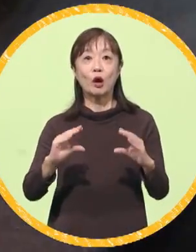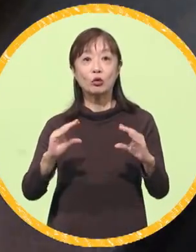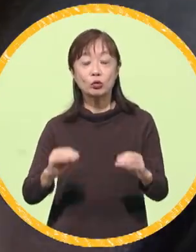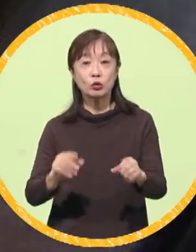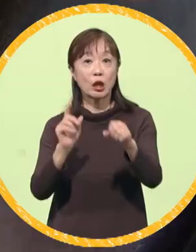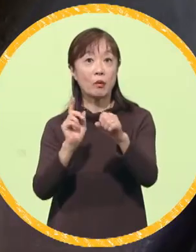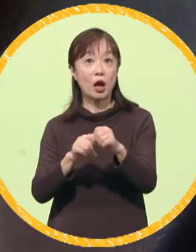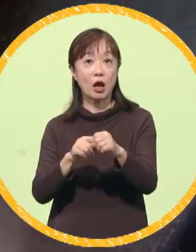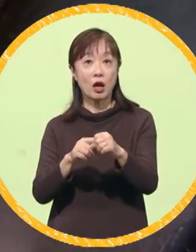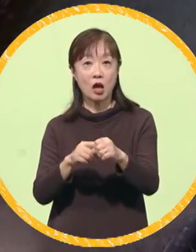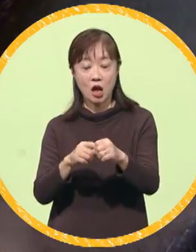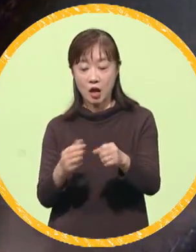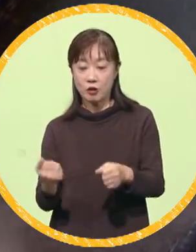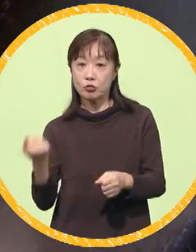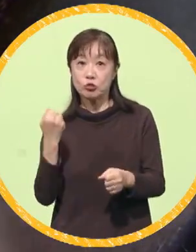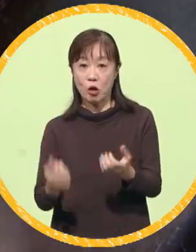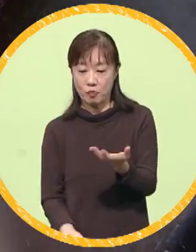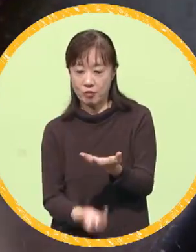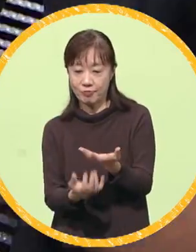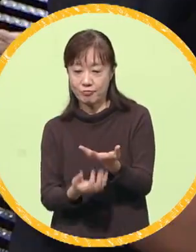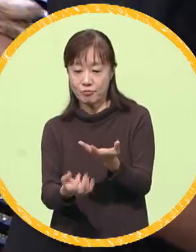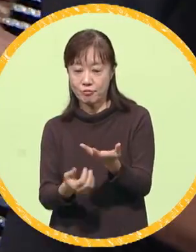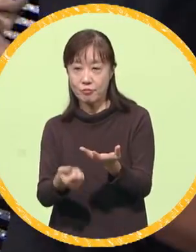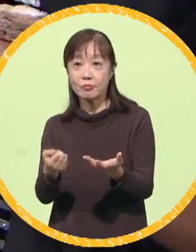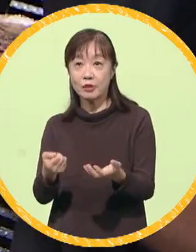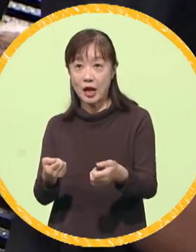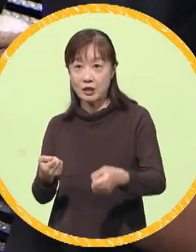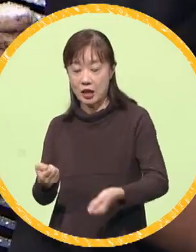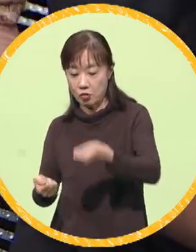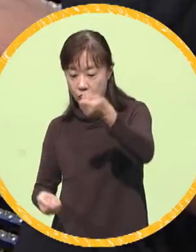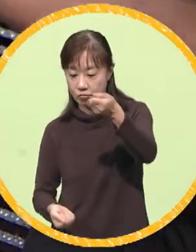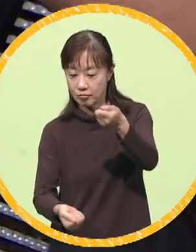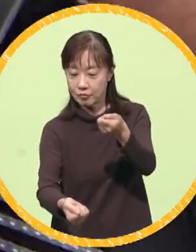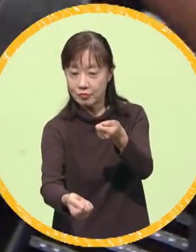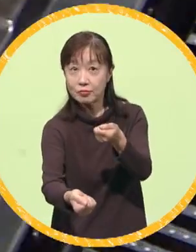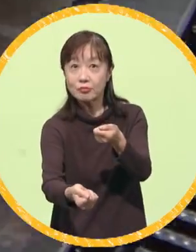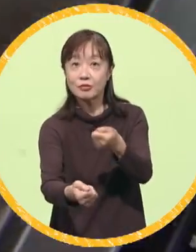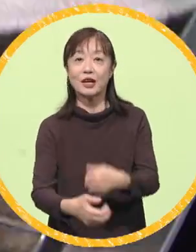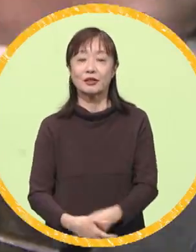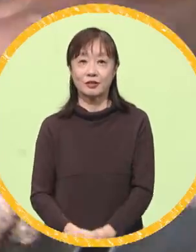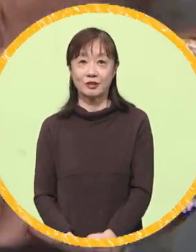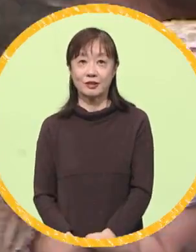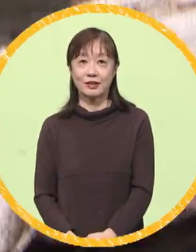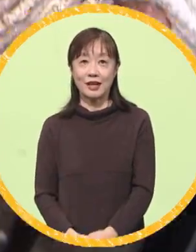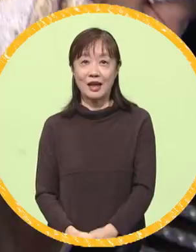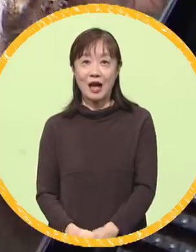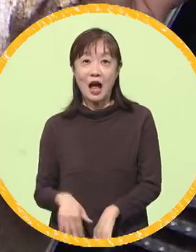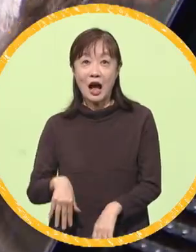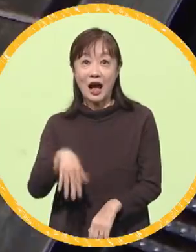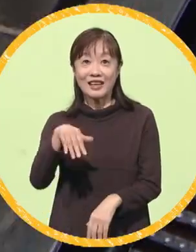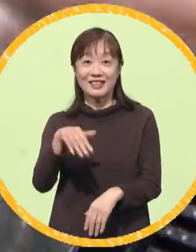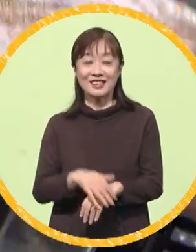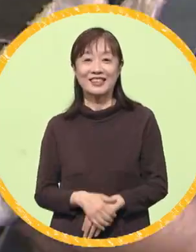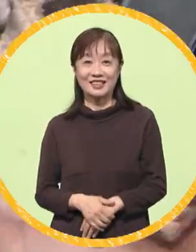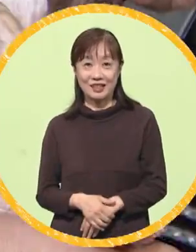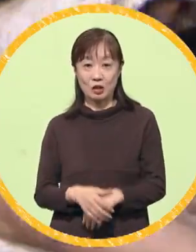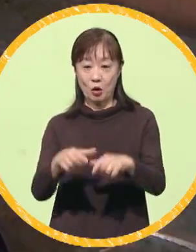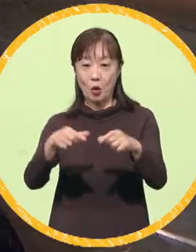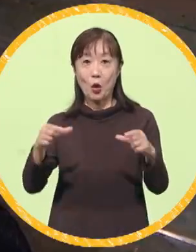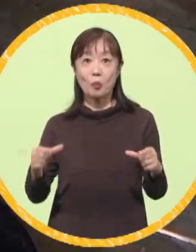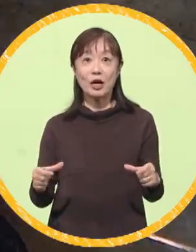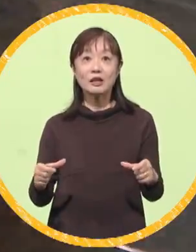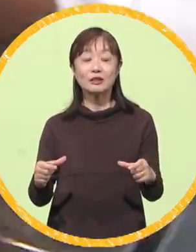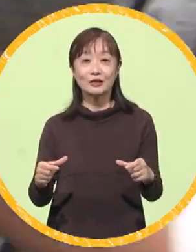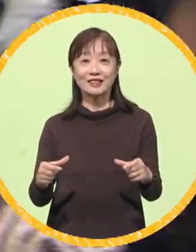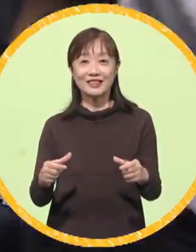には強火で大きくかき混ぜ、最後はオーブンで焼き上げると完成。出来たて熱々のスペイン風オムレツ、くまいちゃ